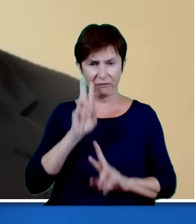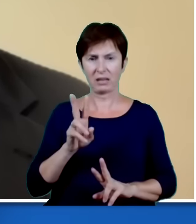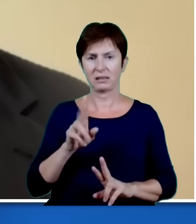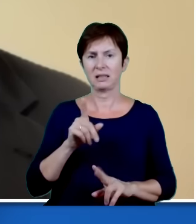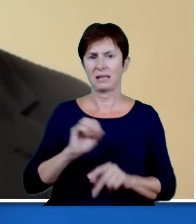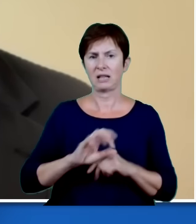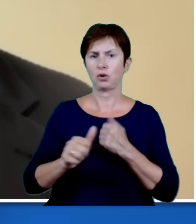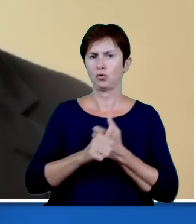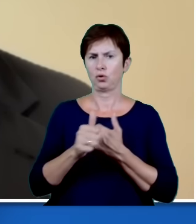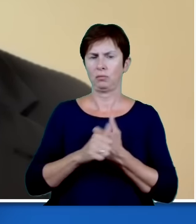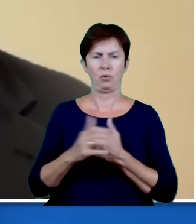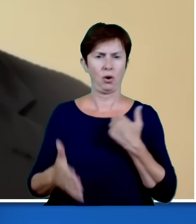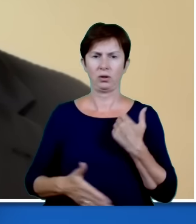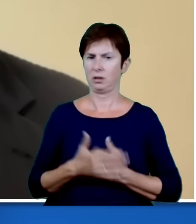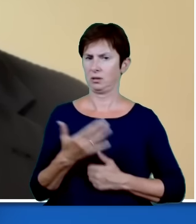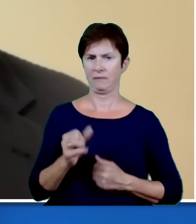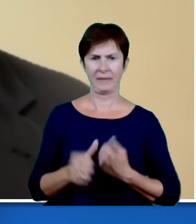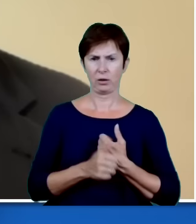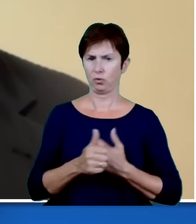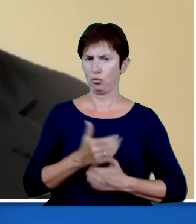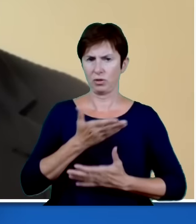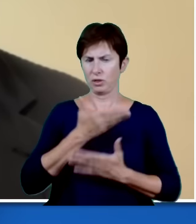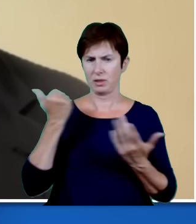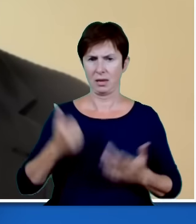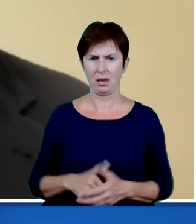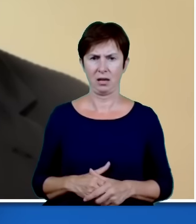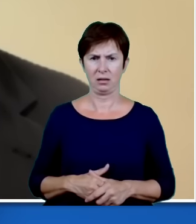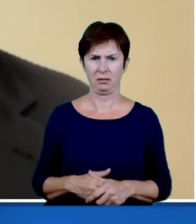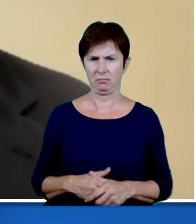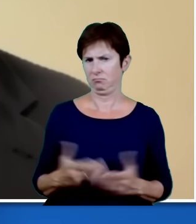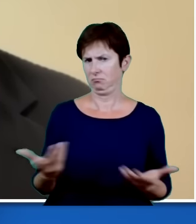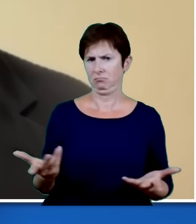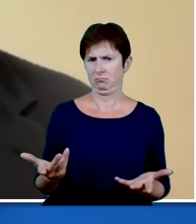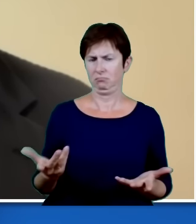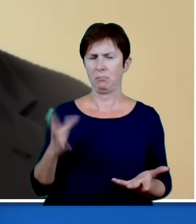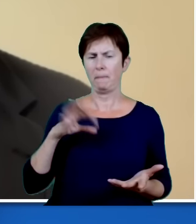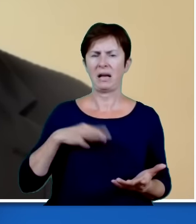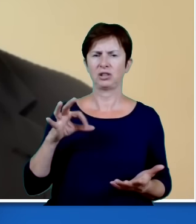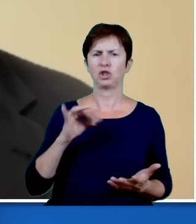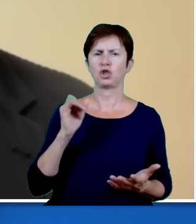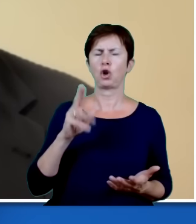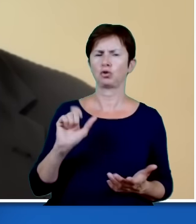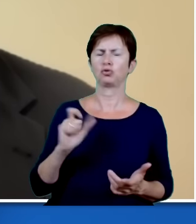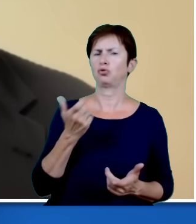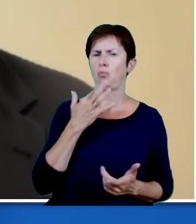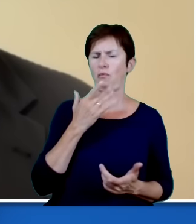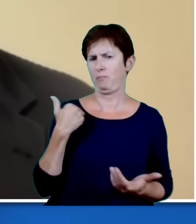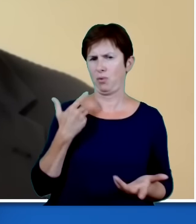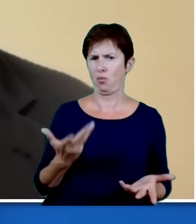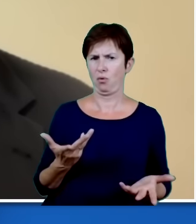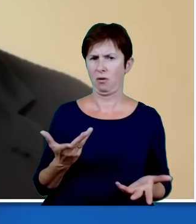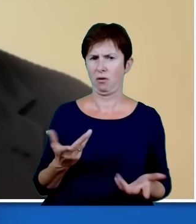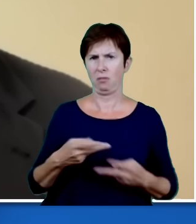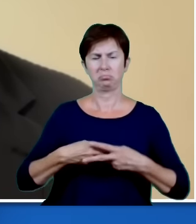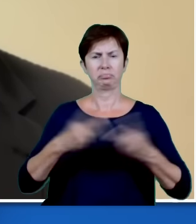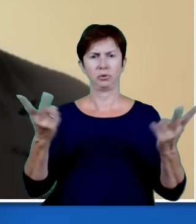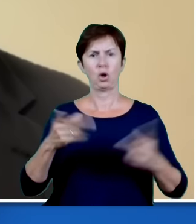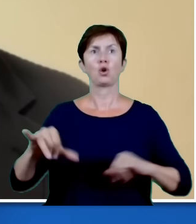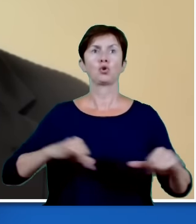taki dokument i okazało się że takiego dokumentu nie ma o czym pan Sikorski mówił informując opinię publiczną że rząd